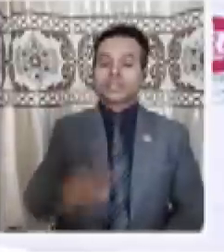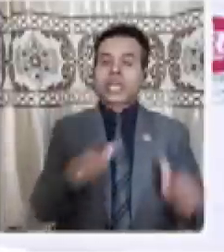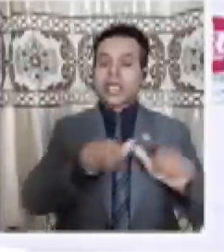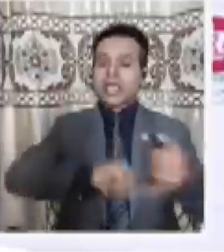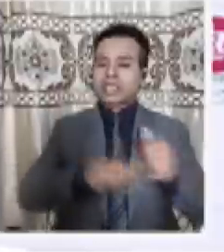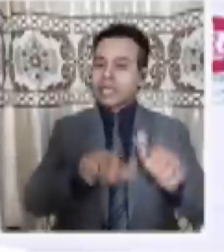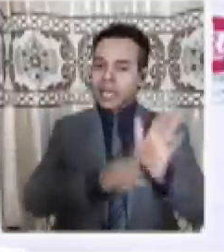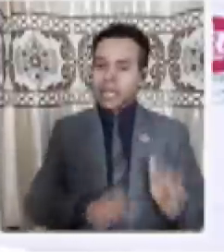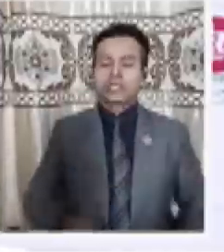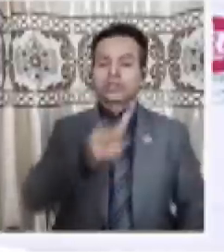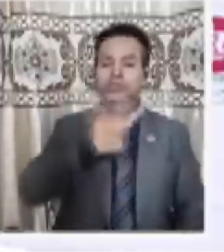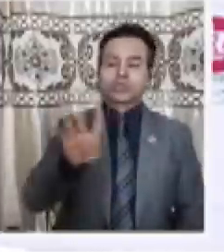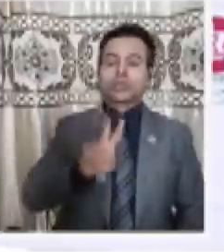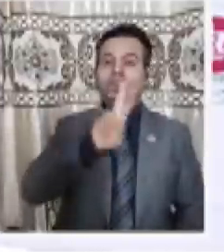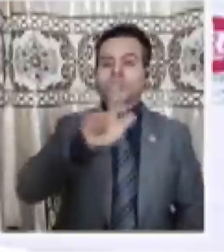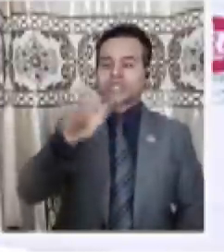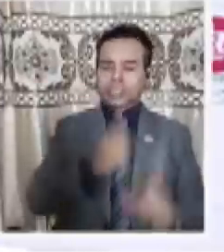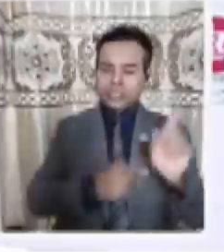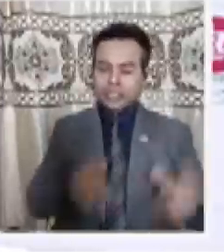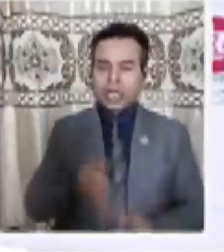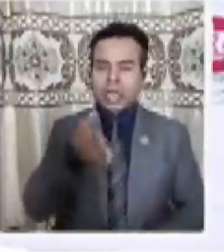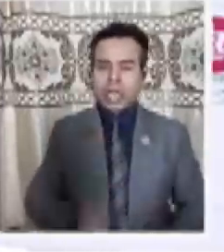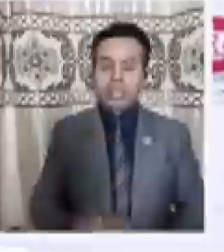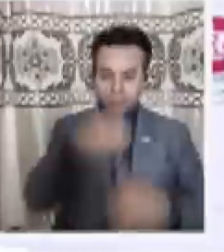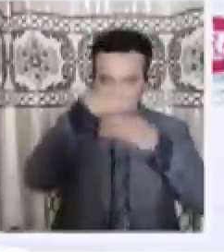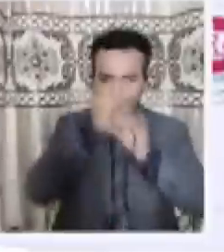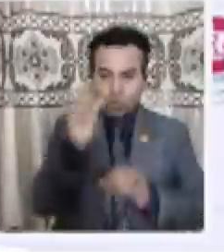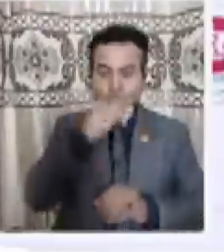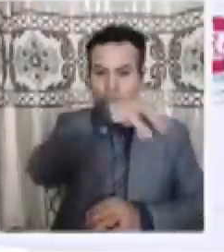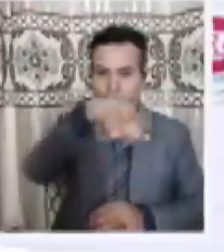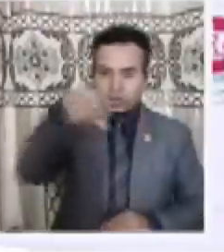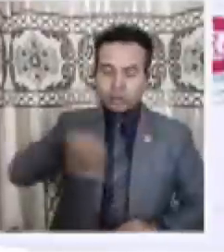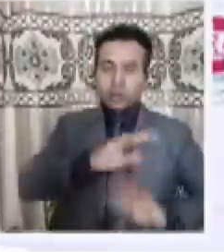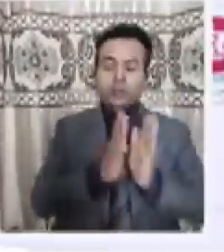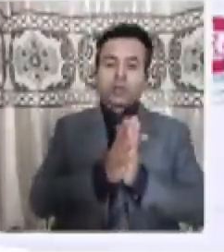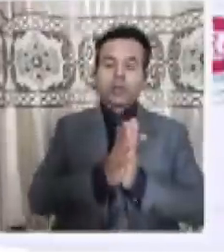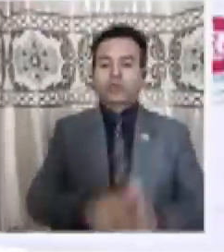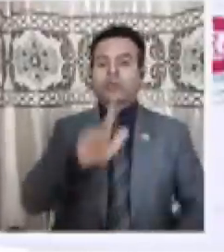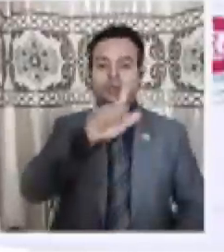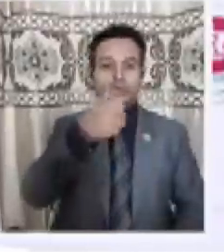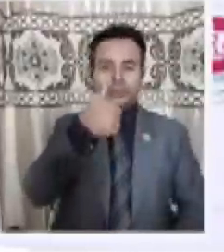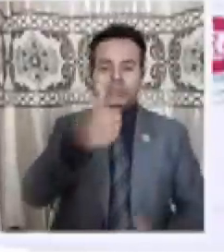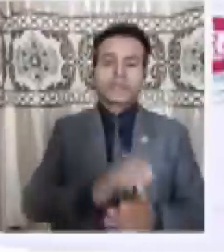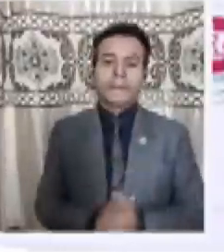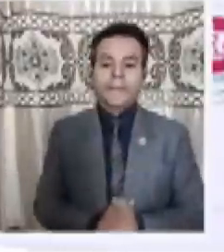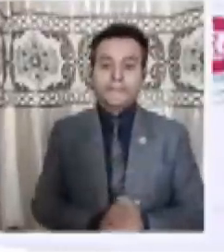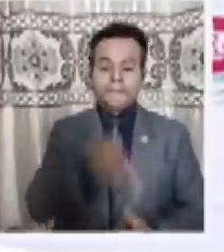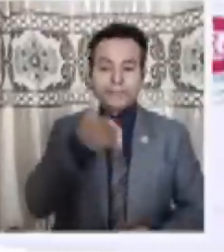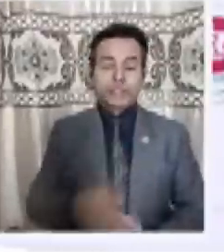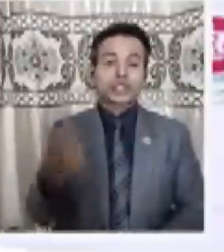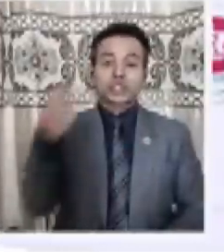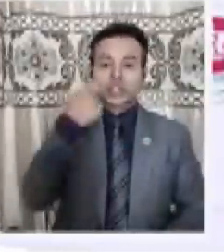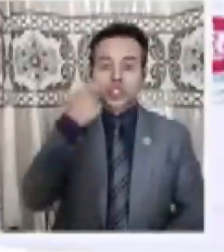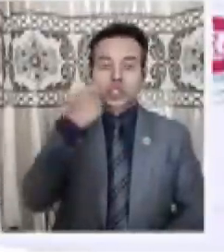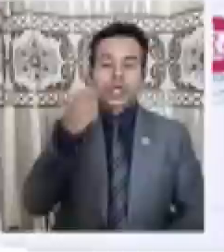আজ পরীক্ষাগারের সংখ্যা 76টি। পরীক্ষাগার সম্পর্কে আর একটু তথ্য দিতে চাই। আমাদের সরকারি পর্যায়ে